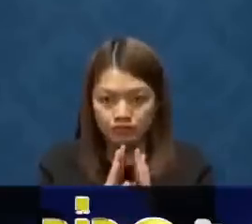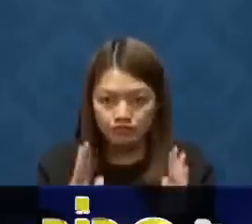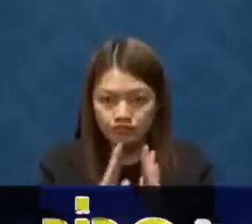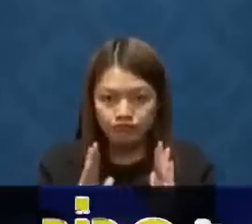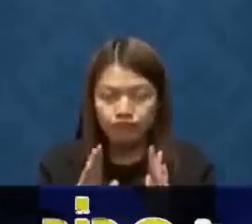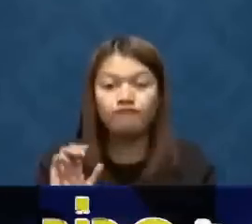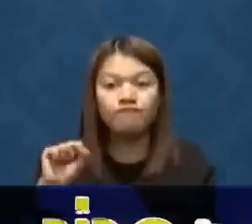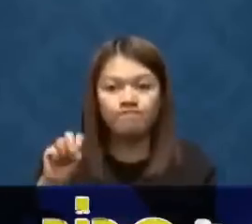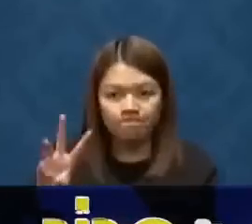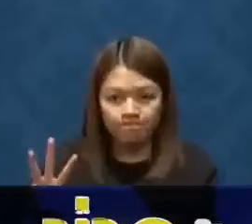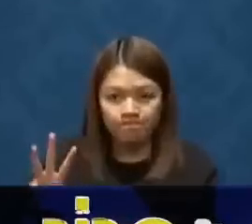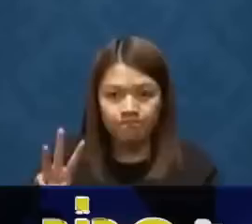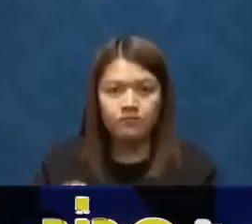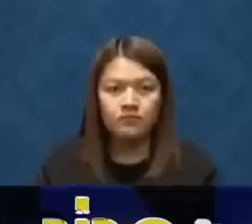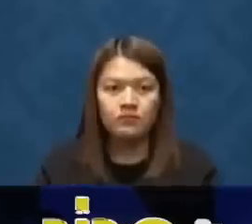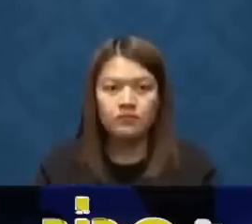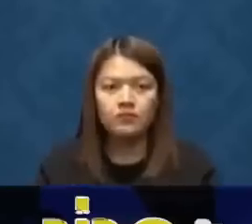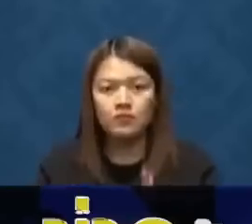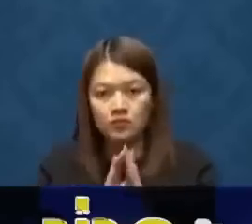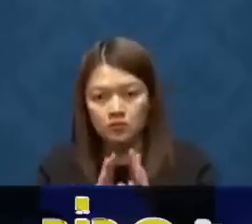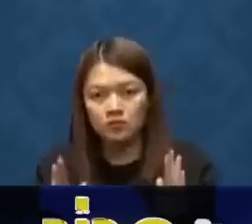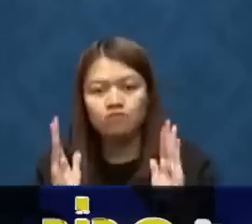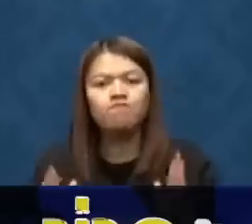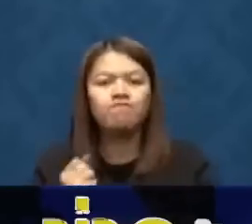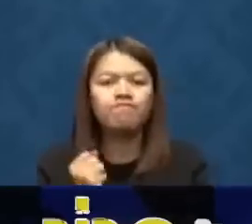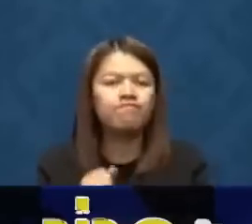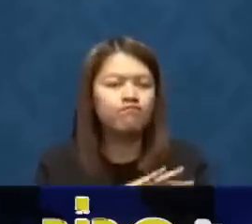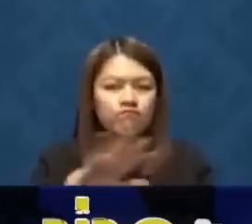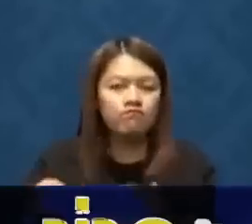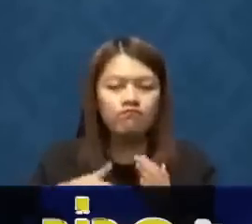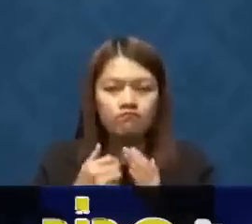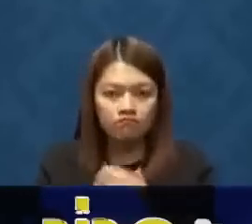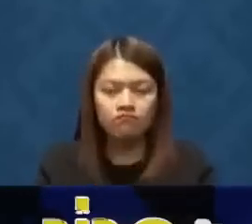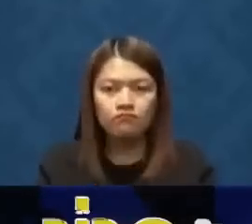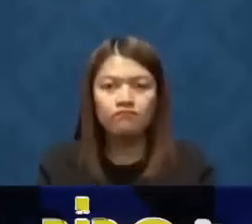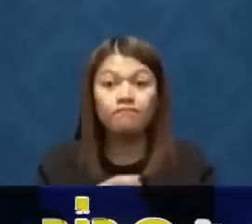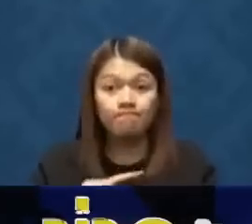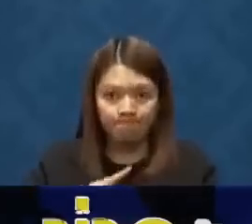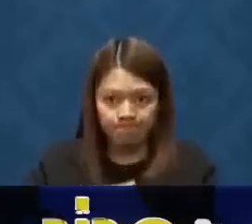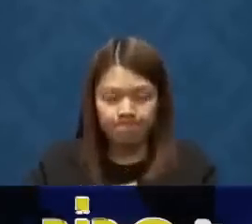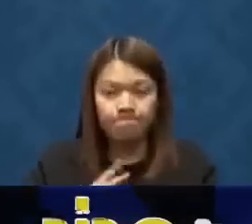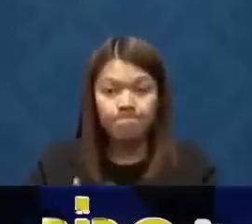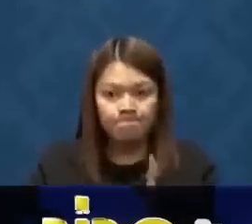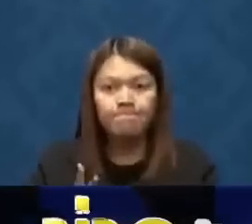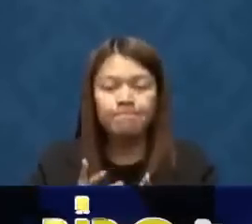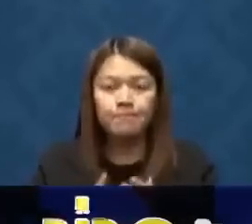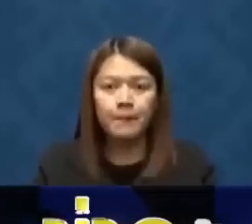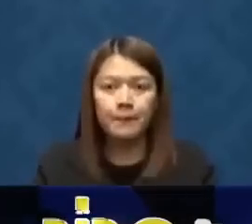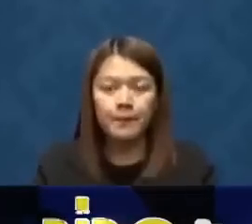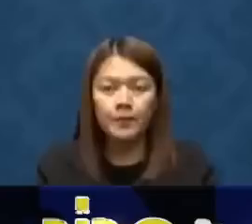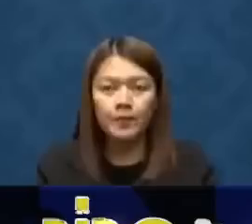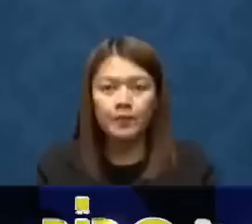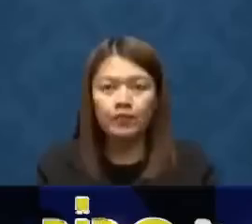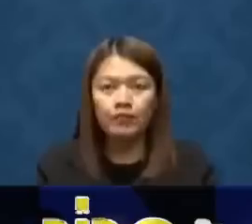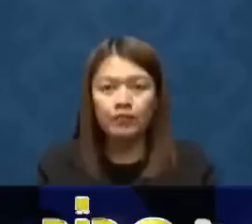พิจารณาพระราชกำหนดนี้ไว้ก่อนจนกว่าจะได้รับแจ้งคำวินิจฉัยของศาลรัฐธรรมนูญและก็ขอจบการพิจารณ